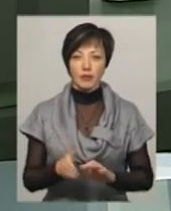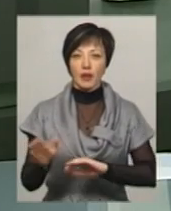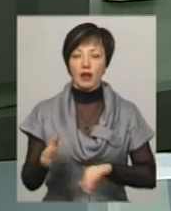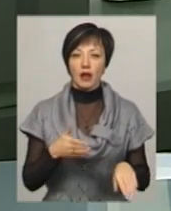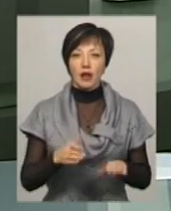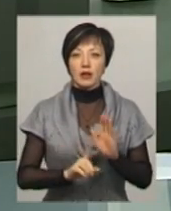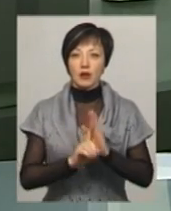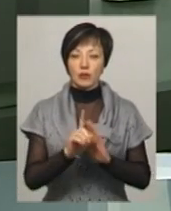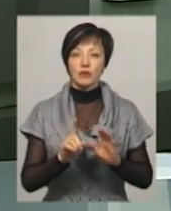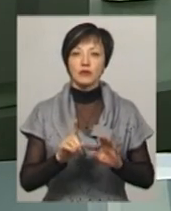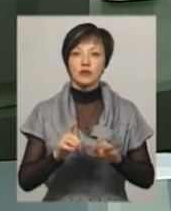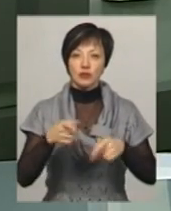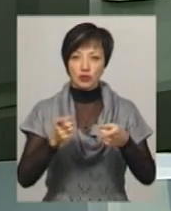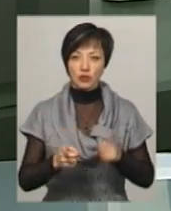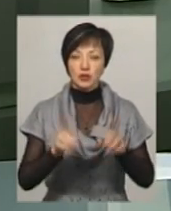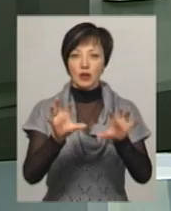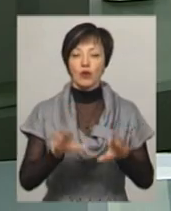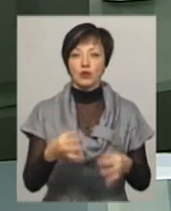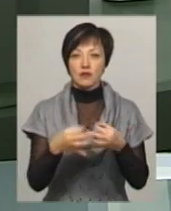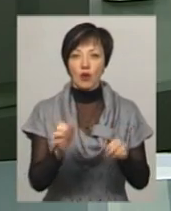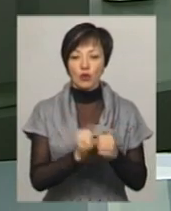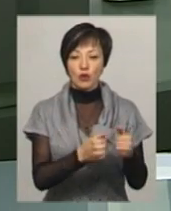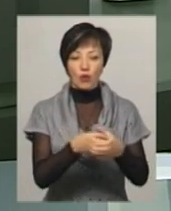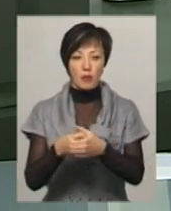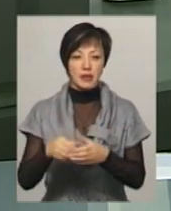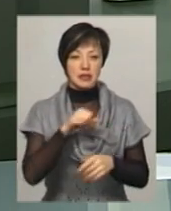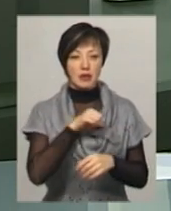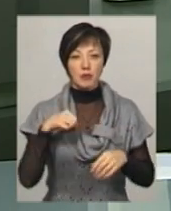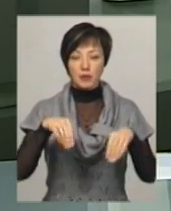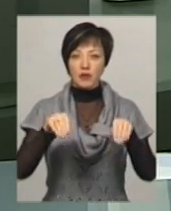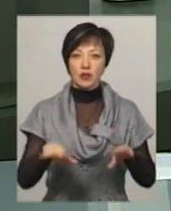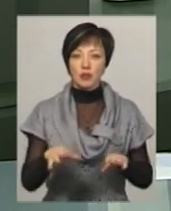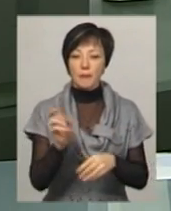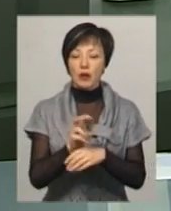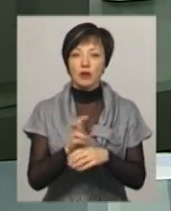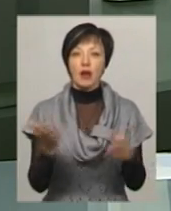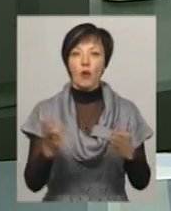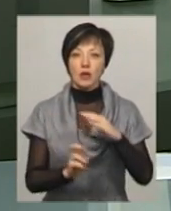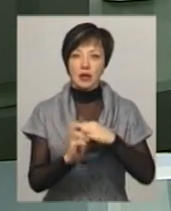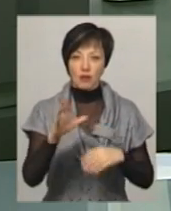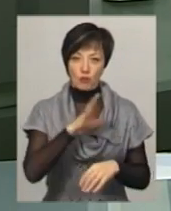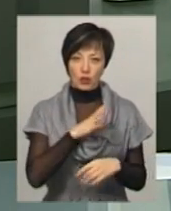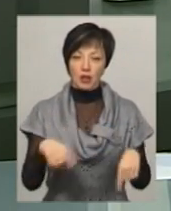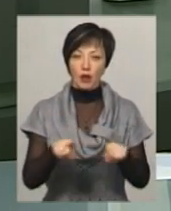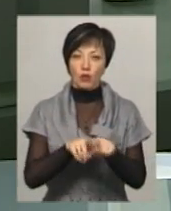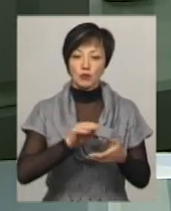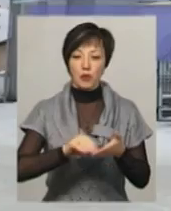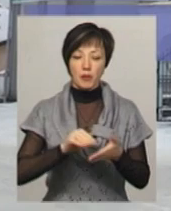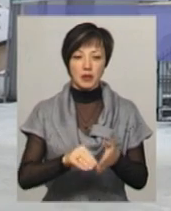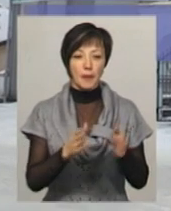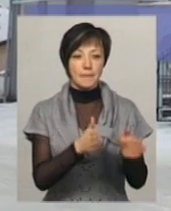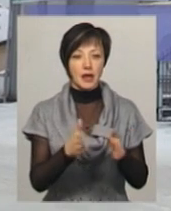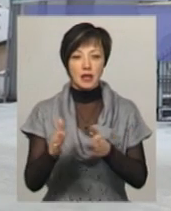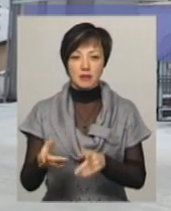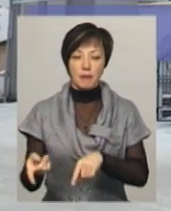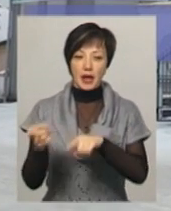Набув чинності закон, що дозволяє кожній громаді самим вирішувати, прихожанам якої церкви бути, а також прописує механізм